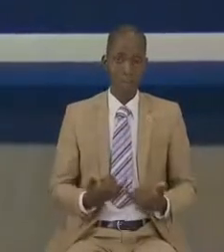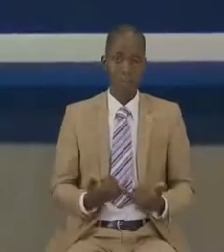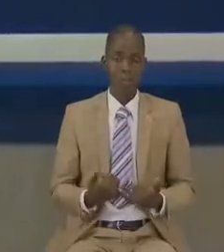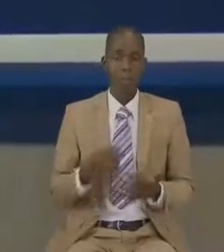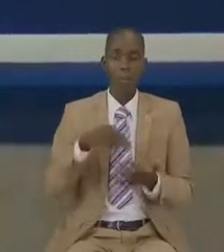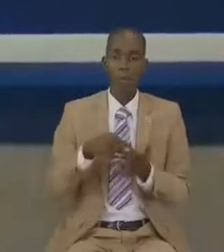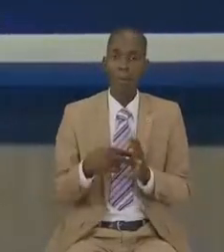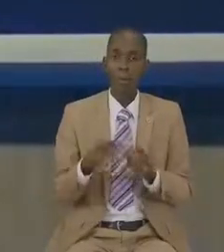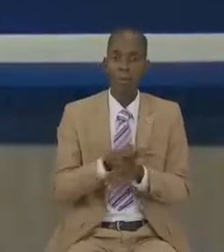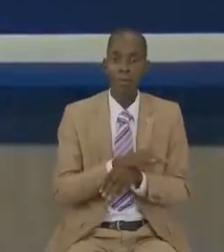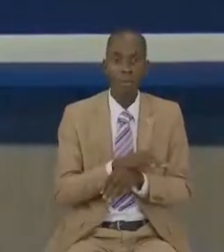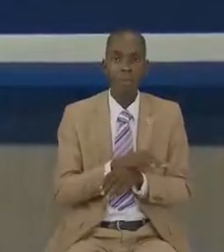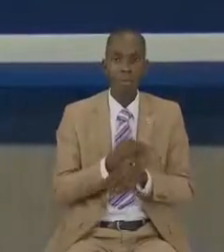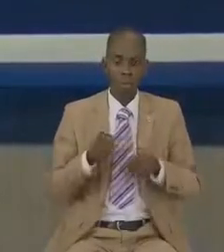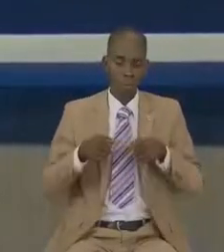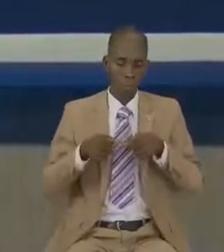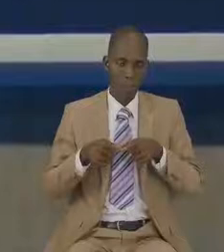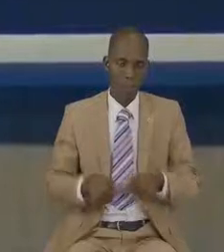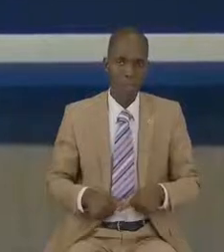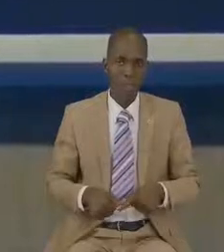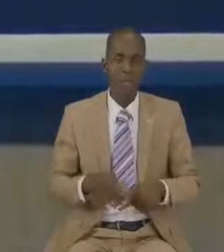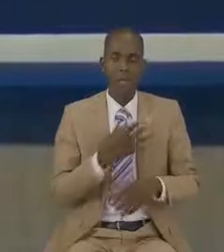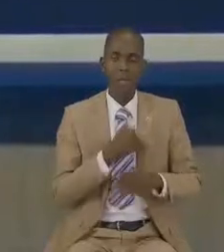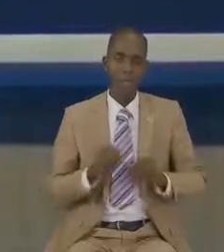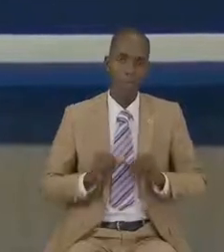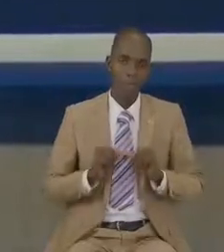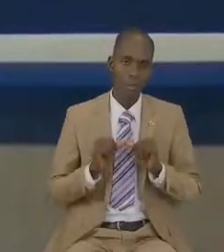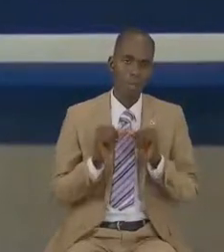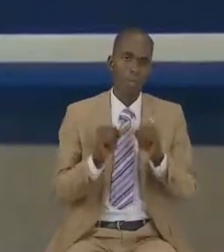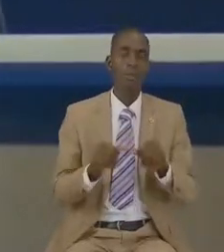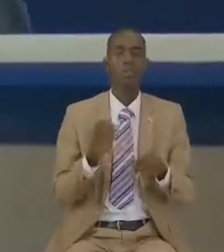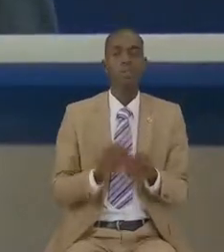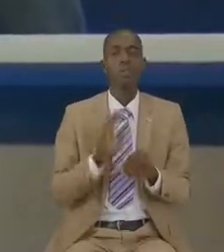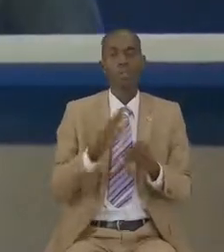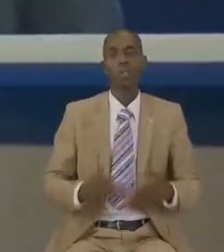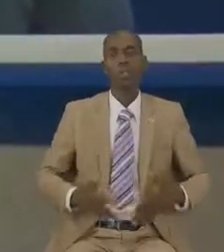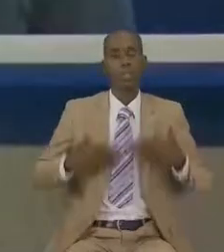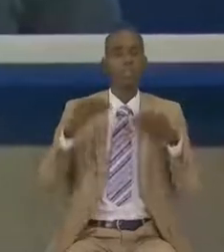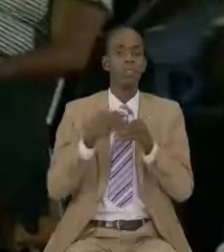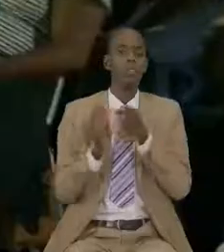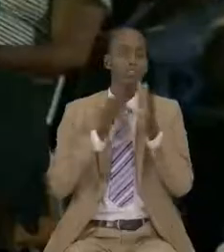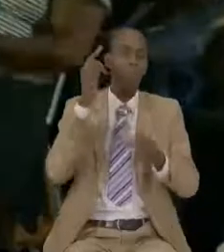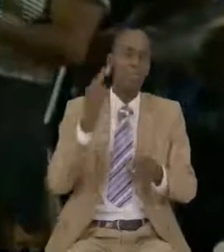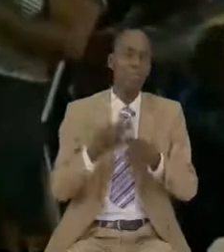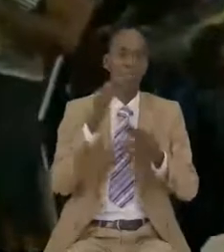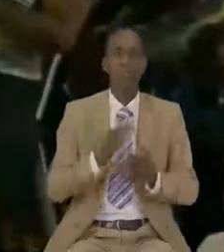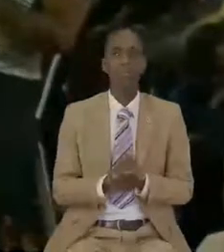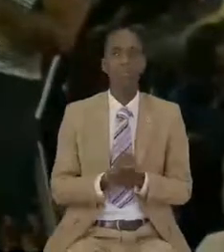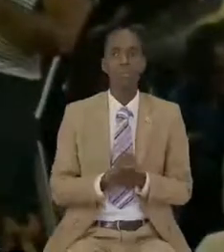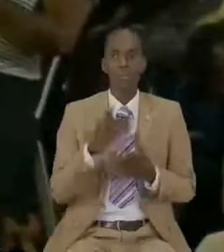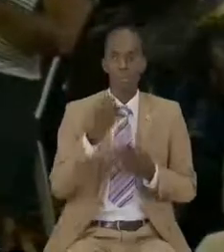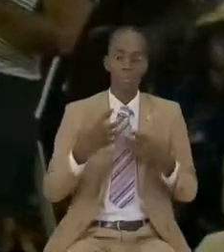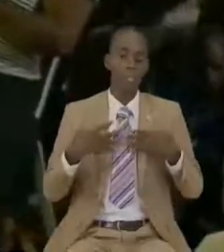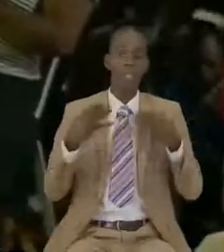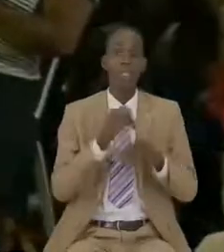déterminée, permanente et perpétuelle dans ta vie au nom de Jésus. La guérison que